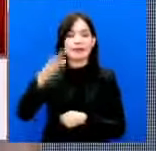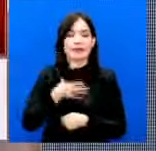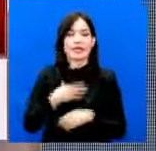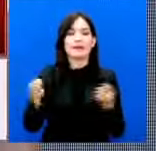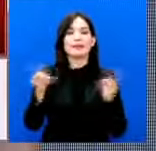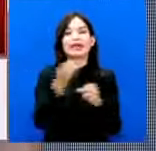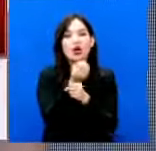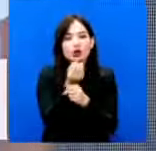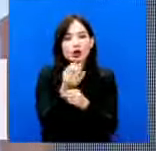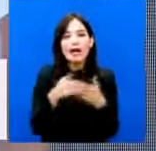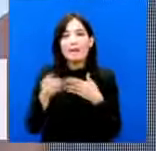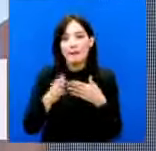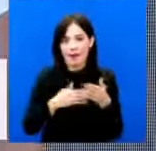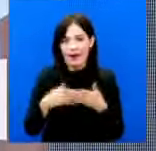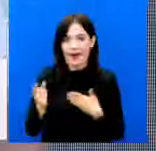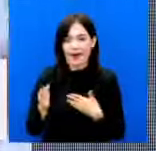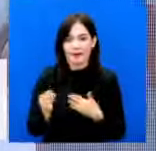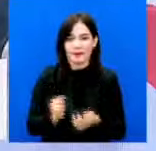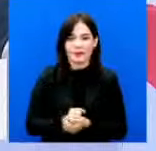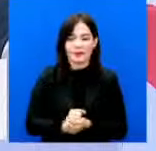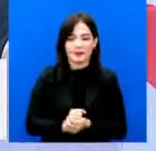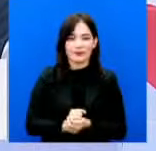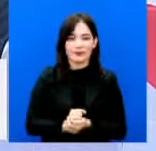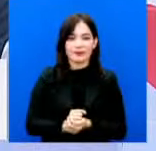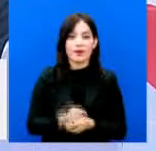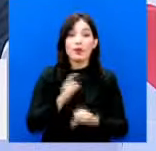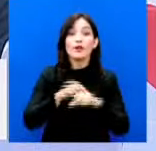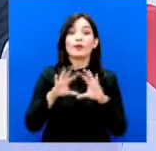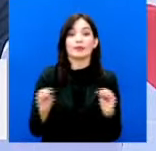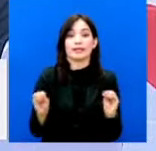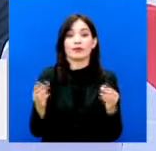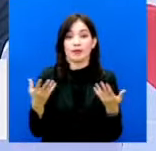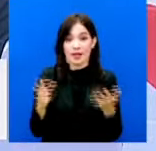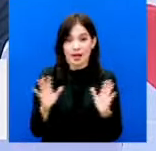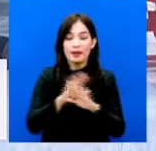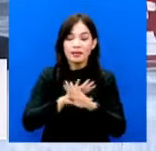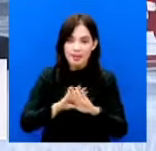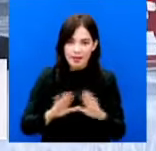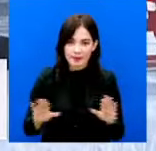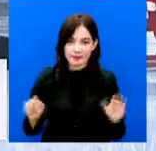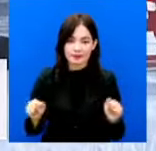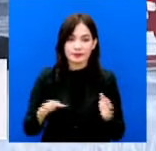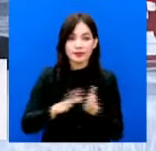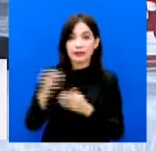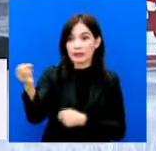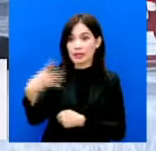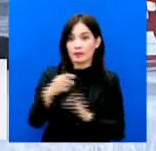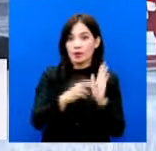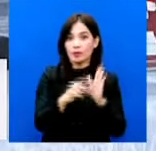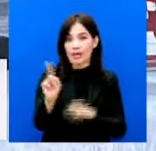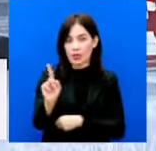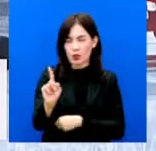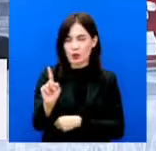nggak ada masalah. Baik, waktunya sudah habis. Ya, mohon tenang. Silakan ditanggapi. Paslon nomor urut